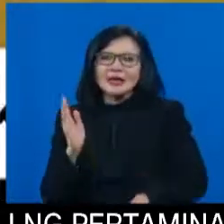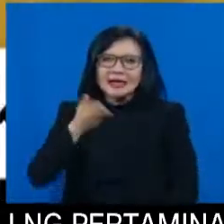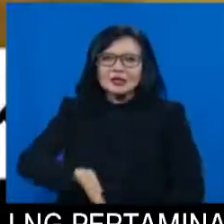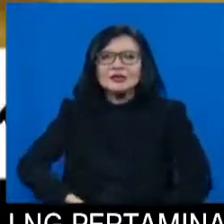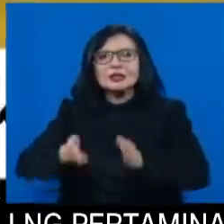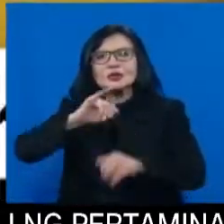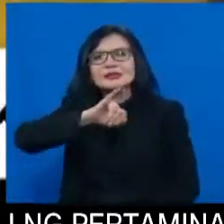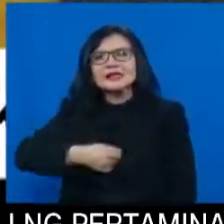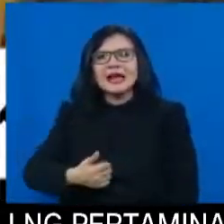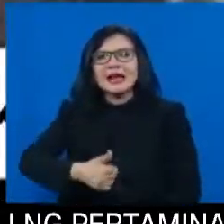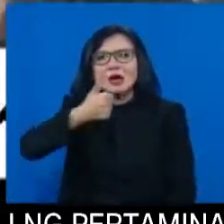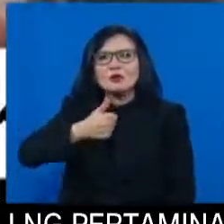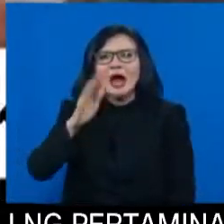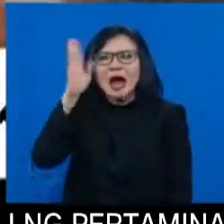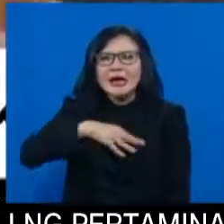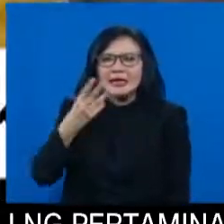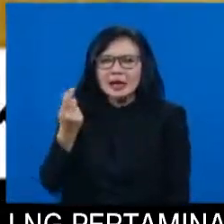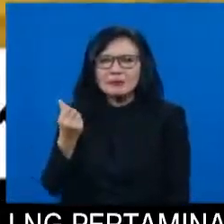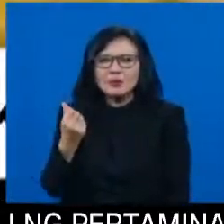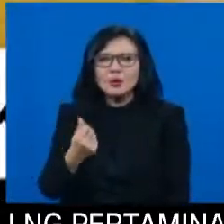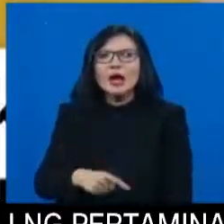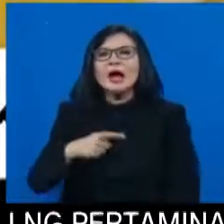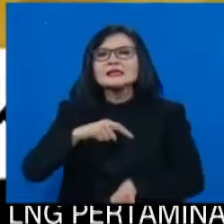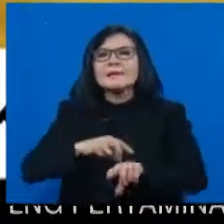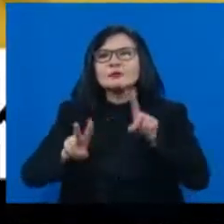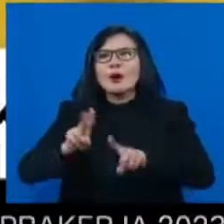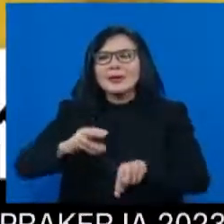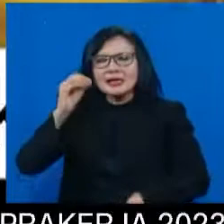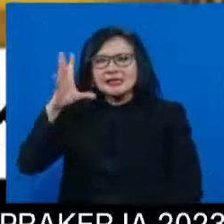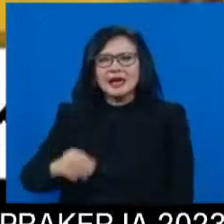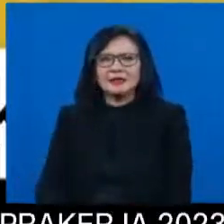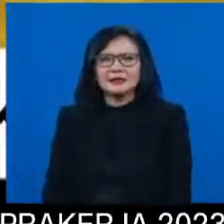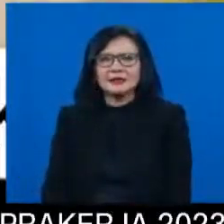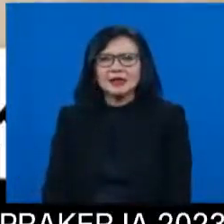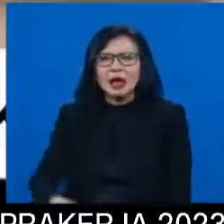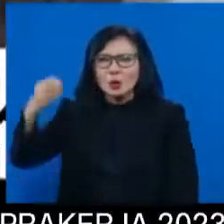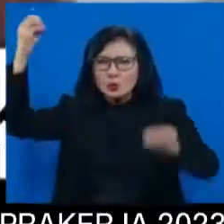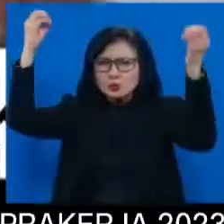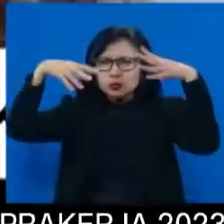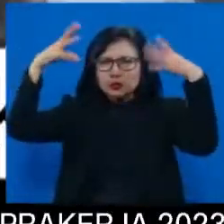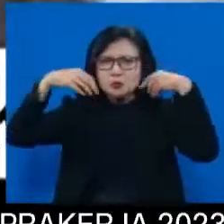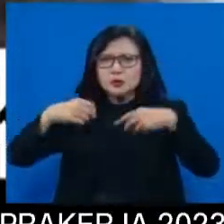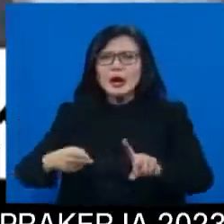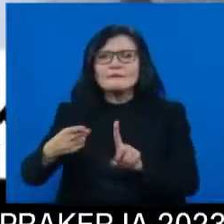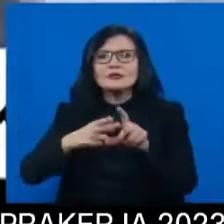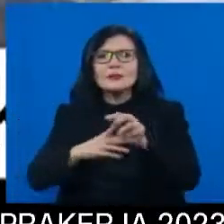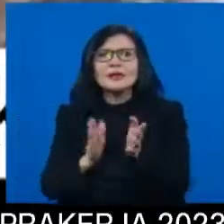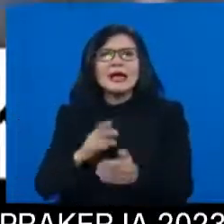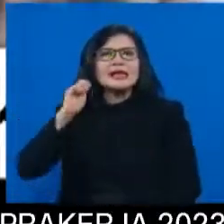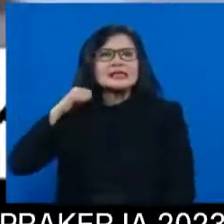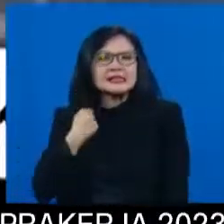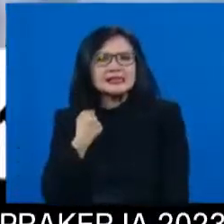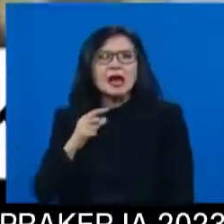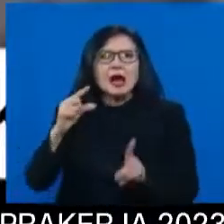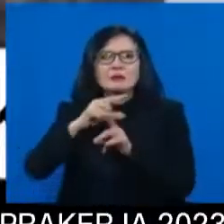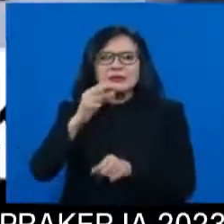Kejaksaan Agung RI pada Rabu jelang pukul 12 siang di tengah cuaca hujan sambung dan istrinya Putri Candrawati